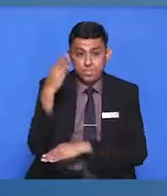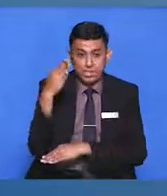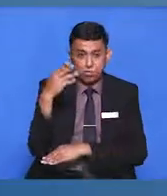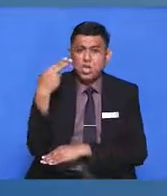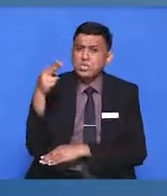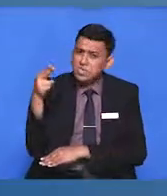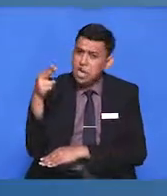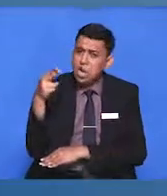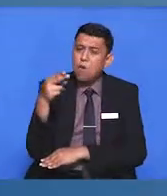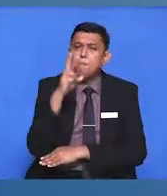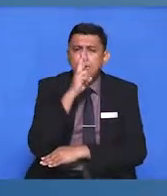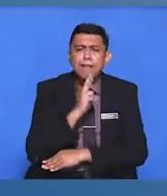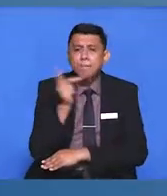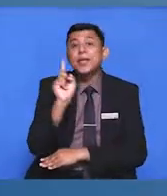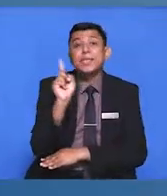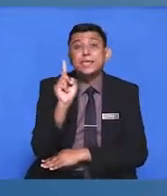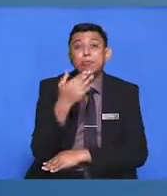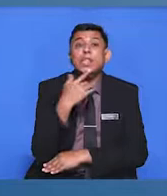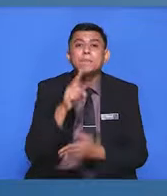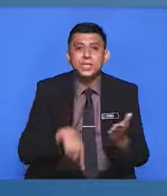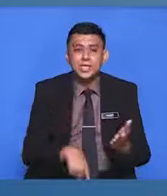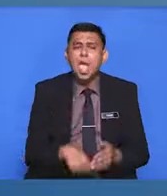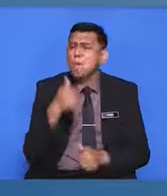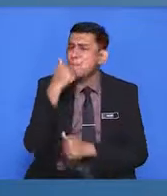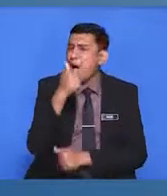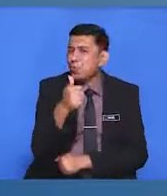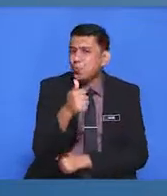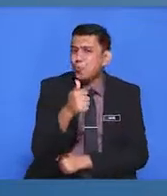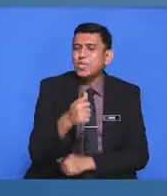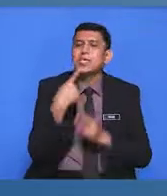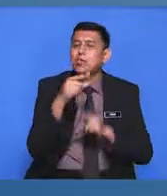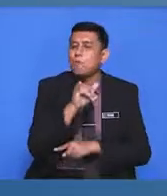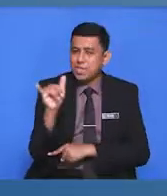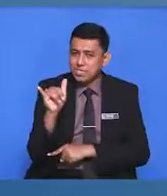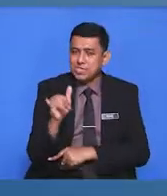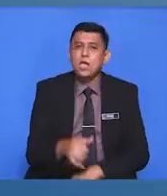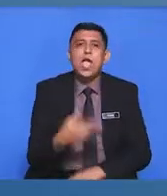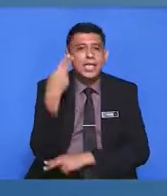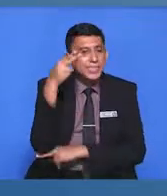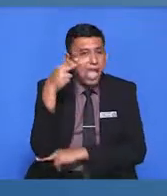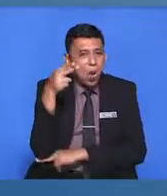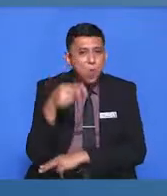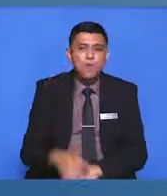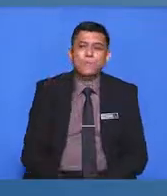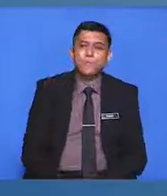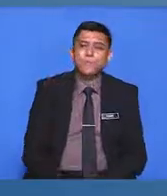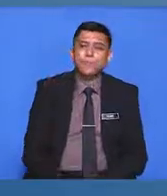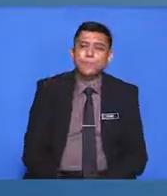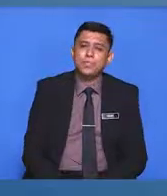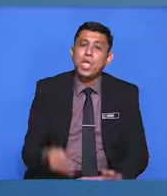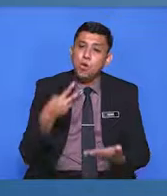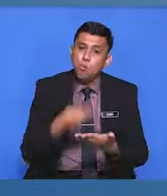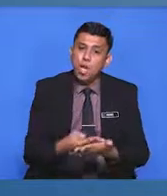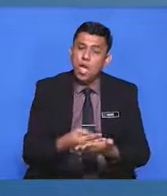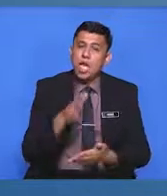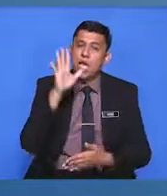hijau, merah. Bagus. Jawapannya adalah hijau. Wang